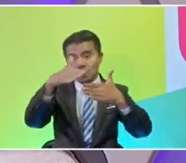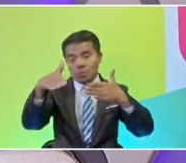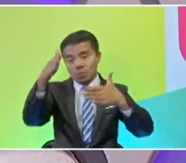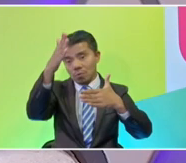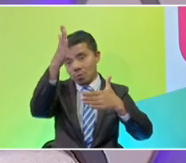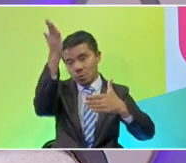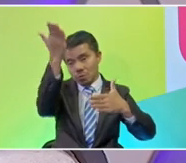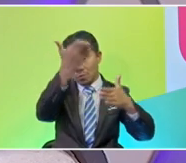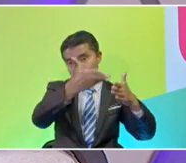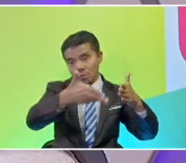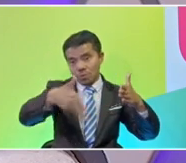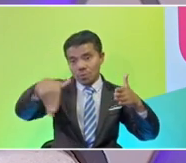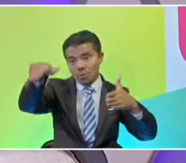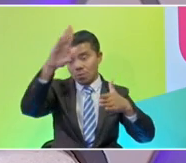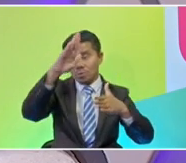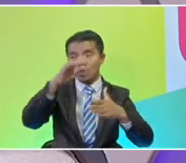lagi